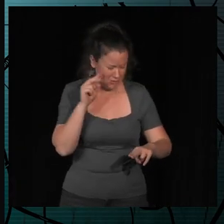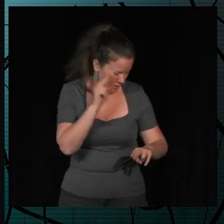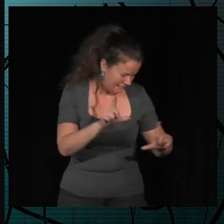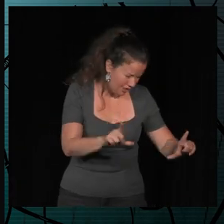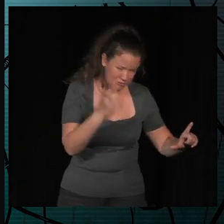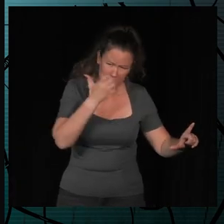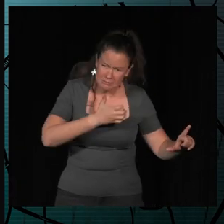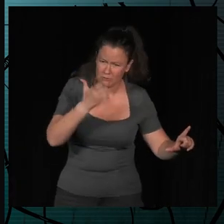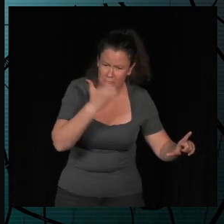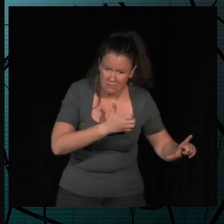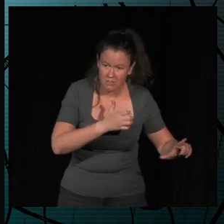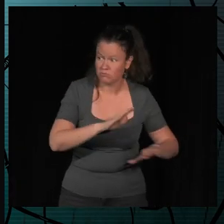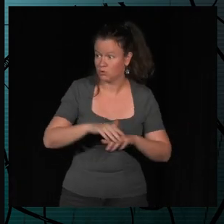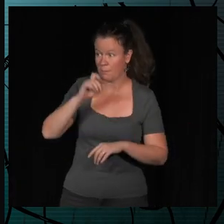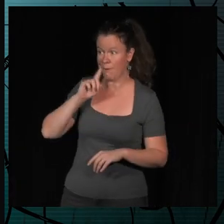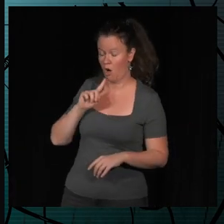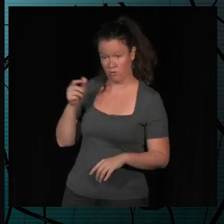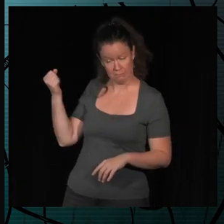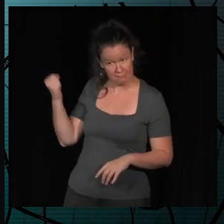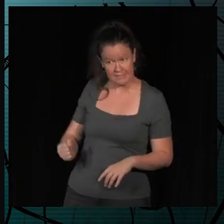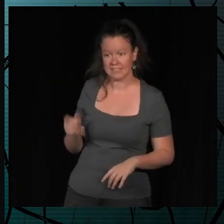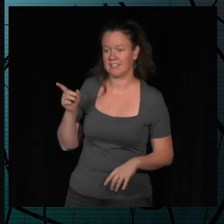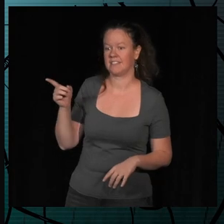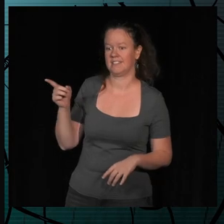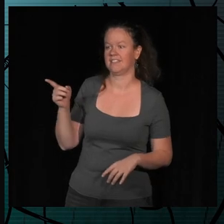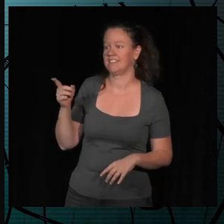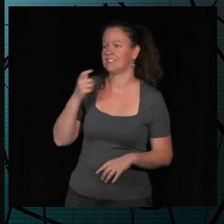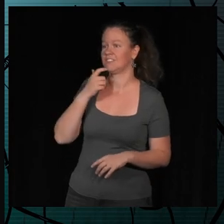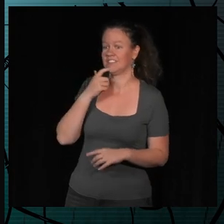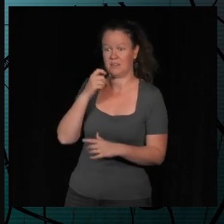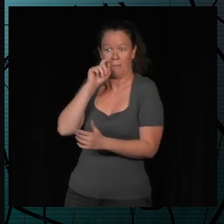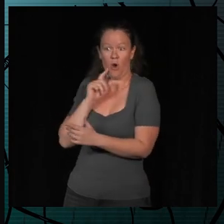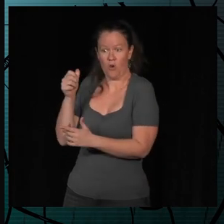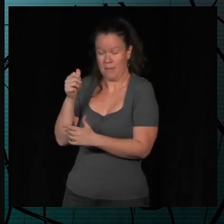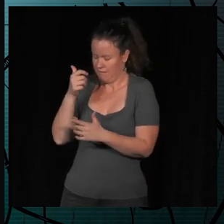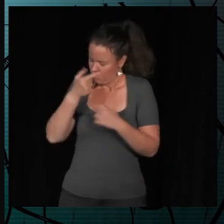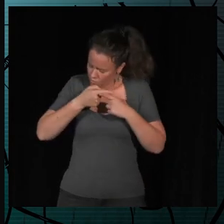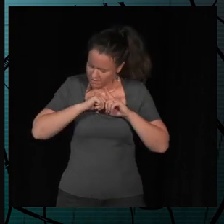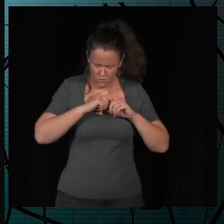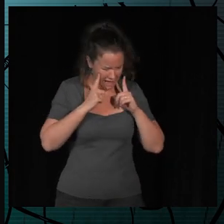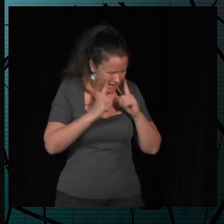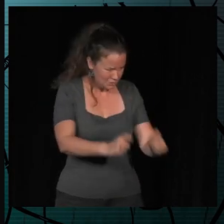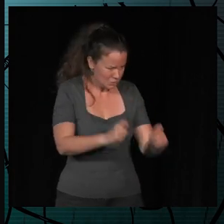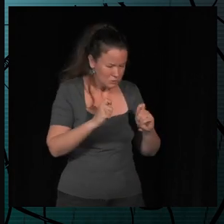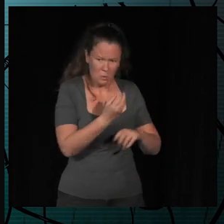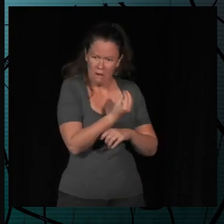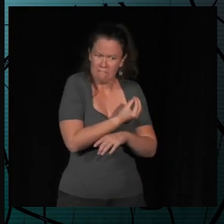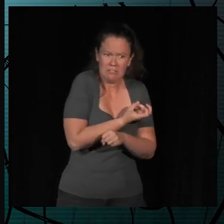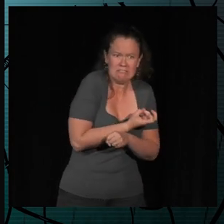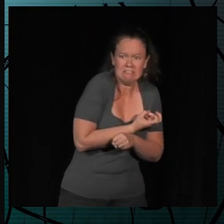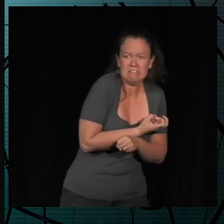parents pour beaucoup sont convaincus de ça et beaucoup de professionnels d'ailleurs de de la jeunesse ou de la de la santé sont